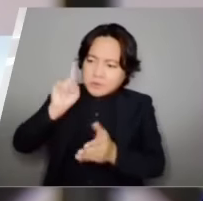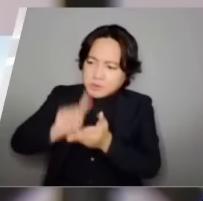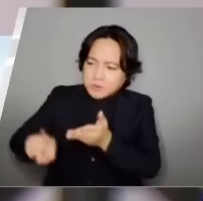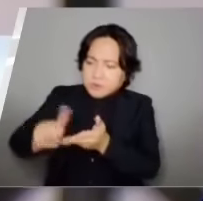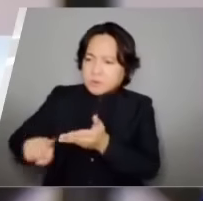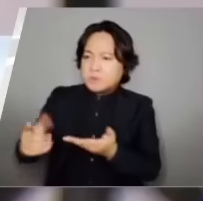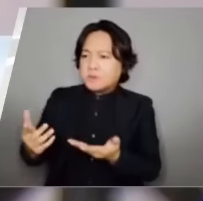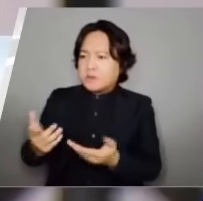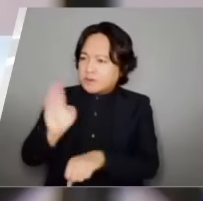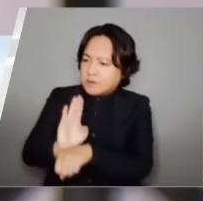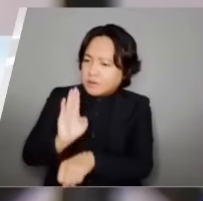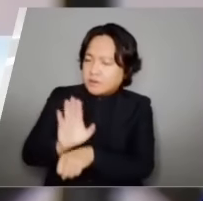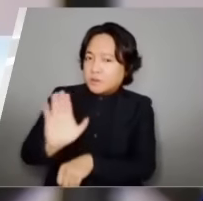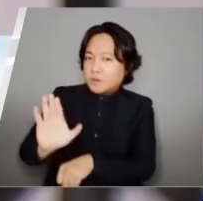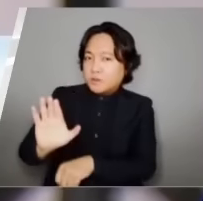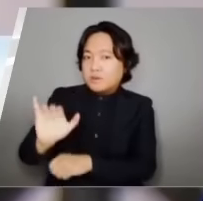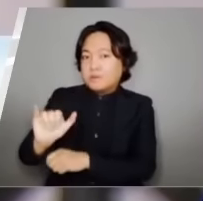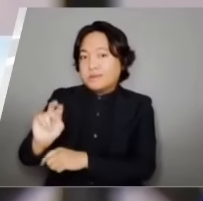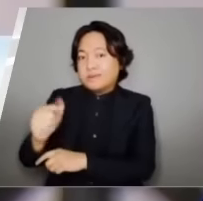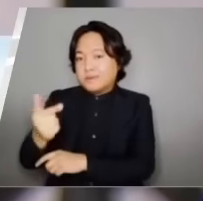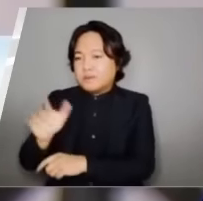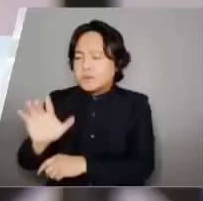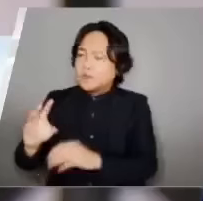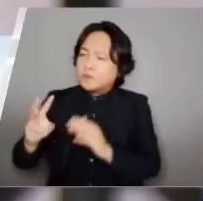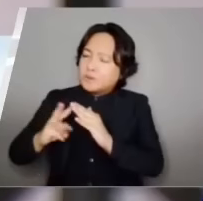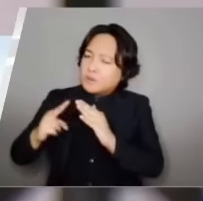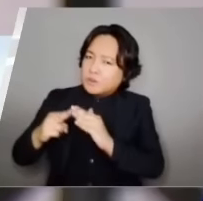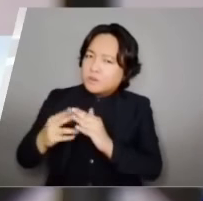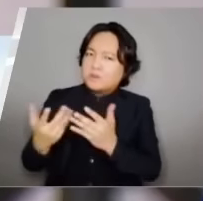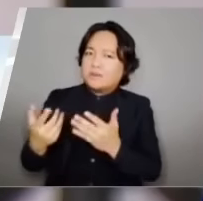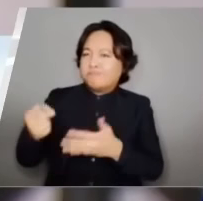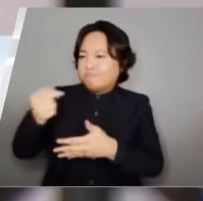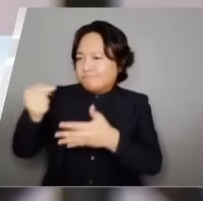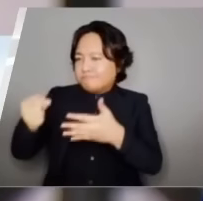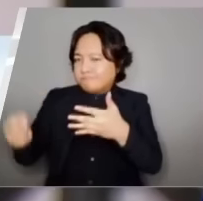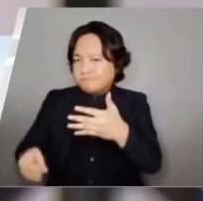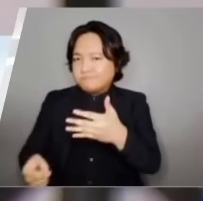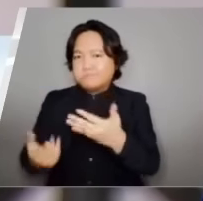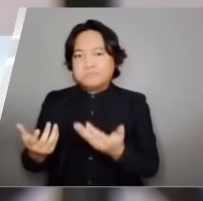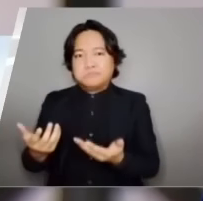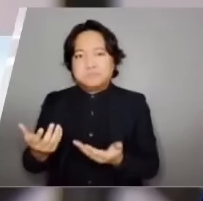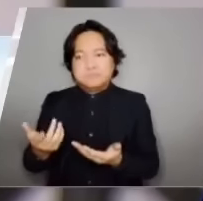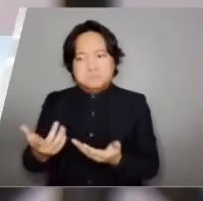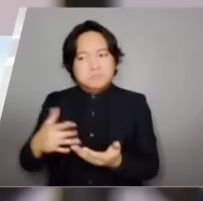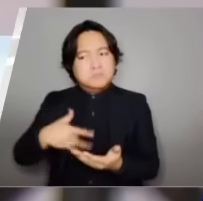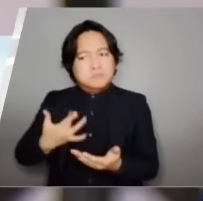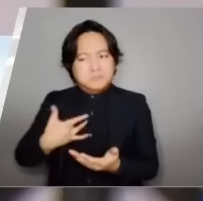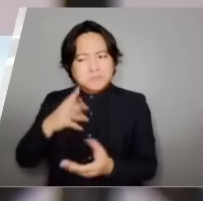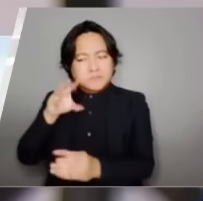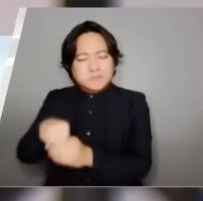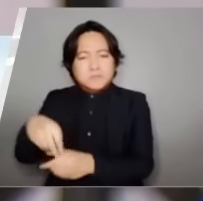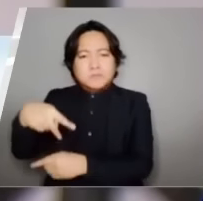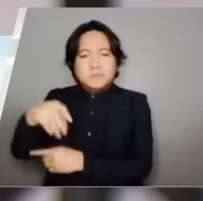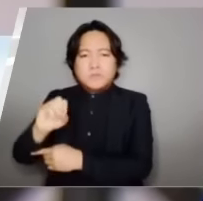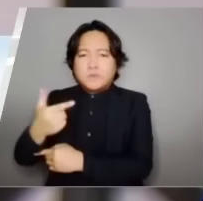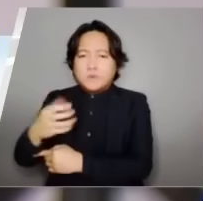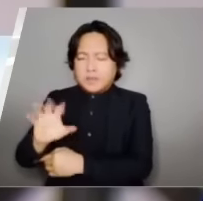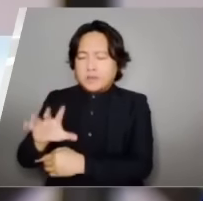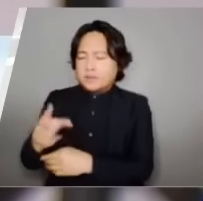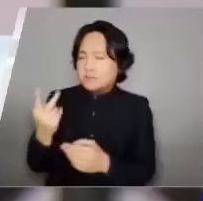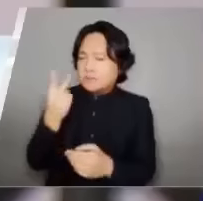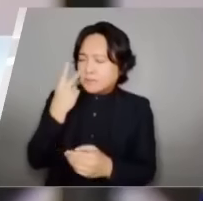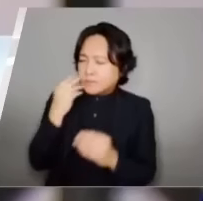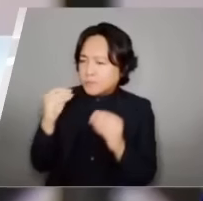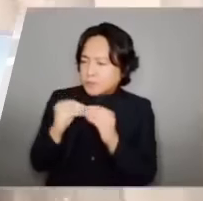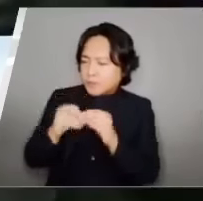ni Tony Yang, no? Yung warehouse, yung possible Pogo, para tingnan kung anong mga pwedeng maging mas mabigat